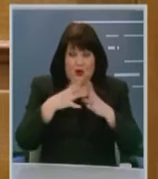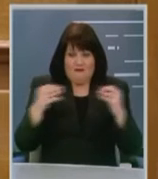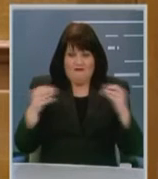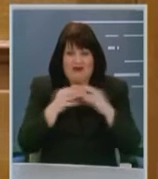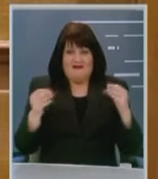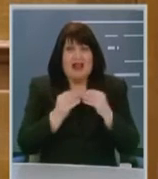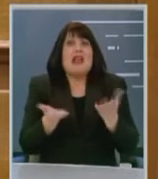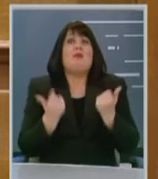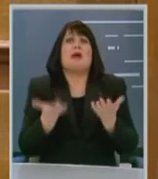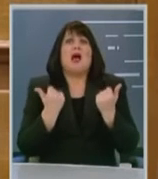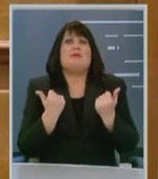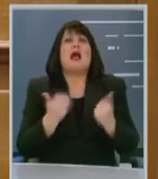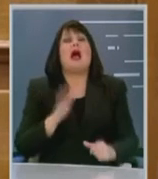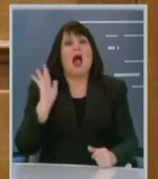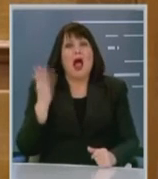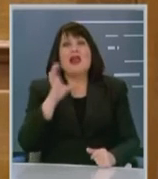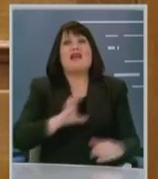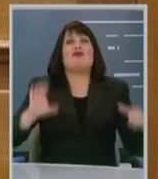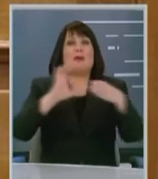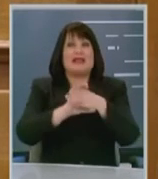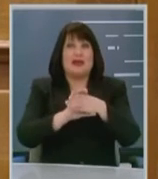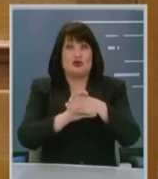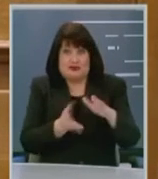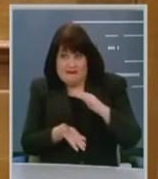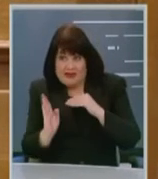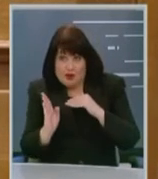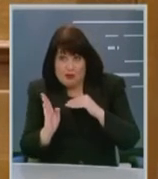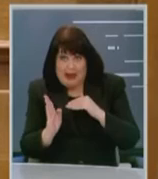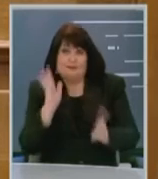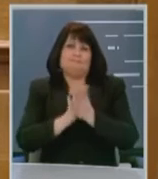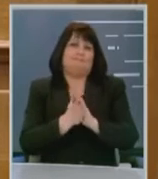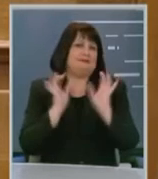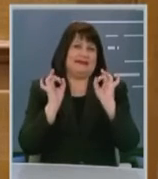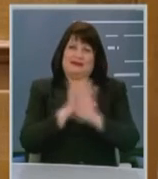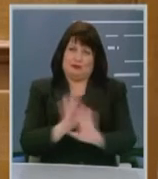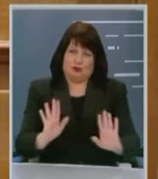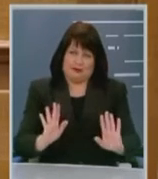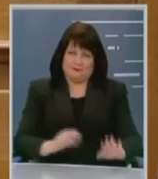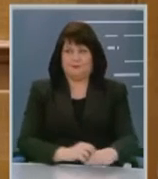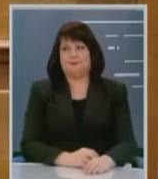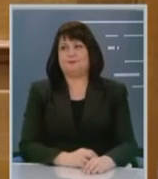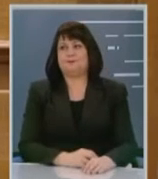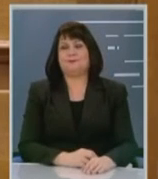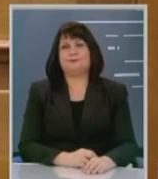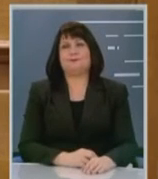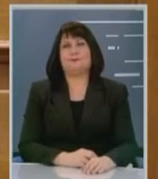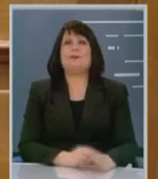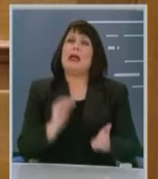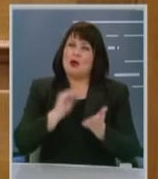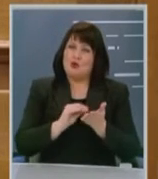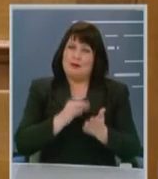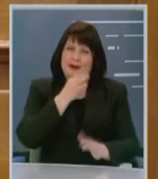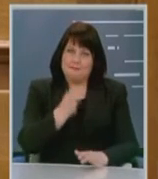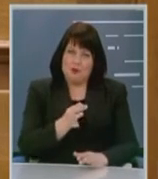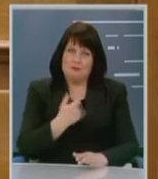στην Ελλάδα αν ήμασταν εκτός Ευρωπαϊκής Ένωσης. Να τα ξεκαθαρίζουμε αυτά τα πράγματα. Και κάτι ακόμη.